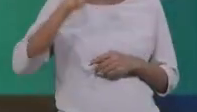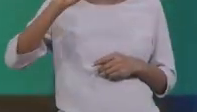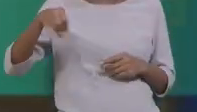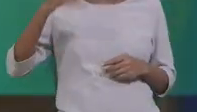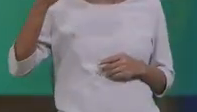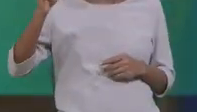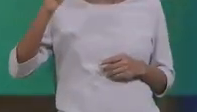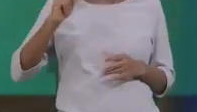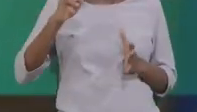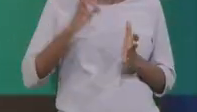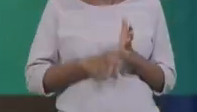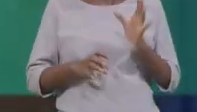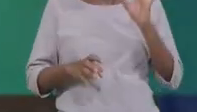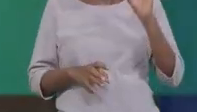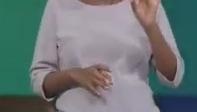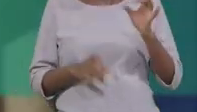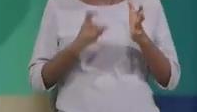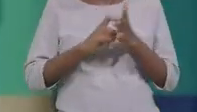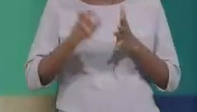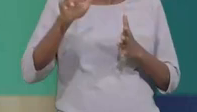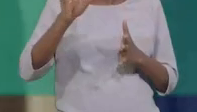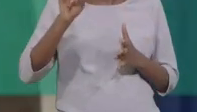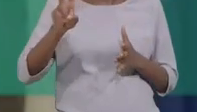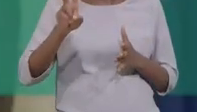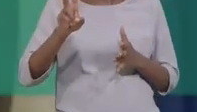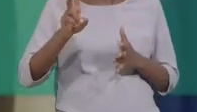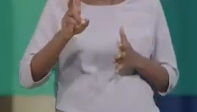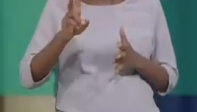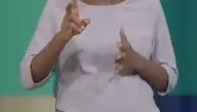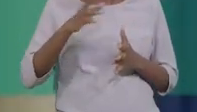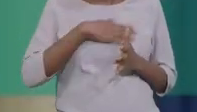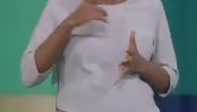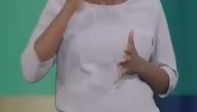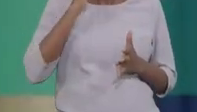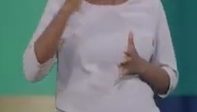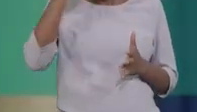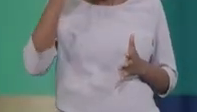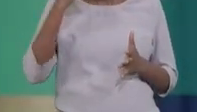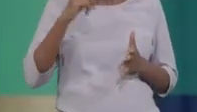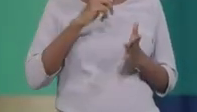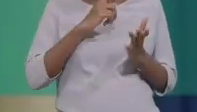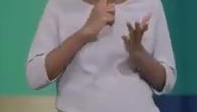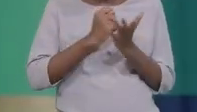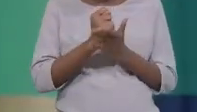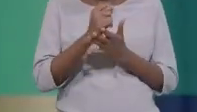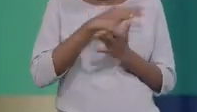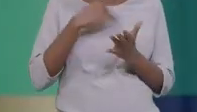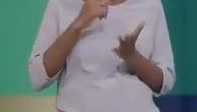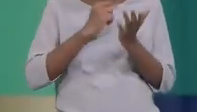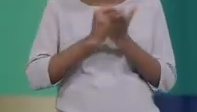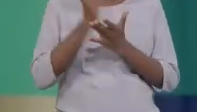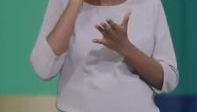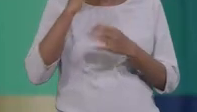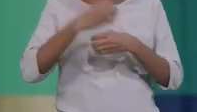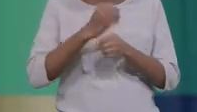En Jean, chapitre 8, verset 32, vous connaîtrez la vérité, et la